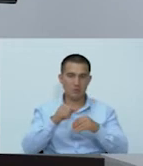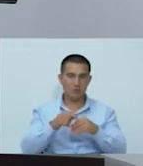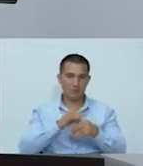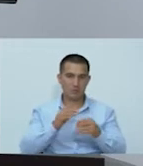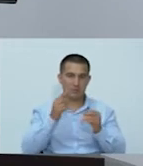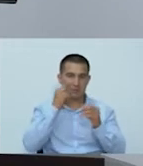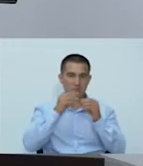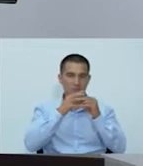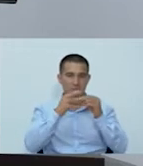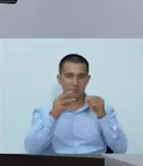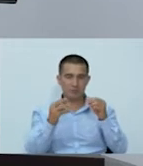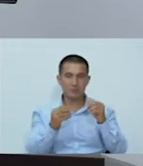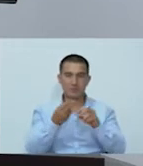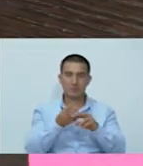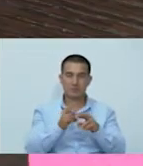bo'ladi.